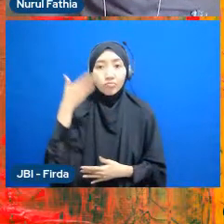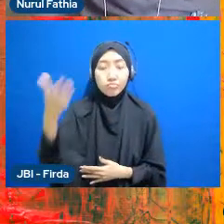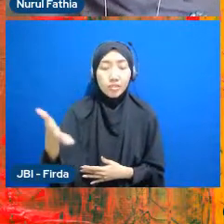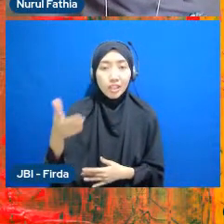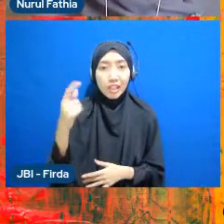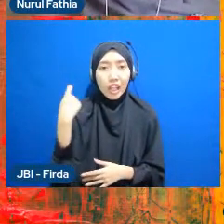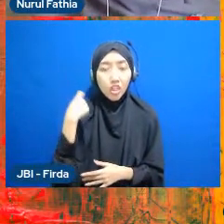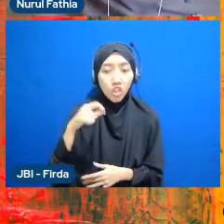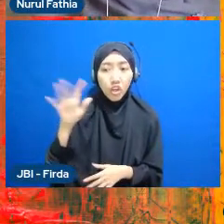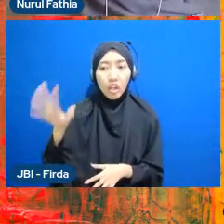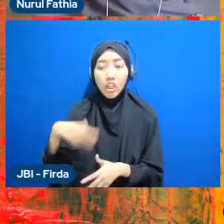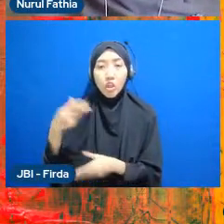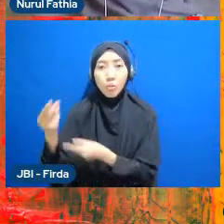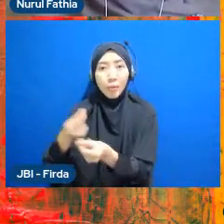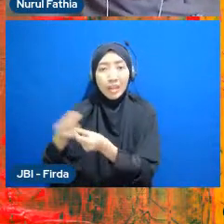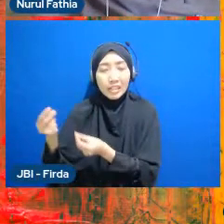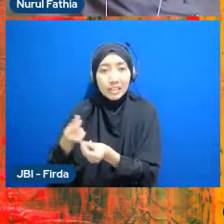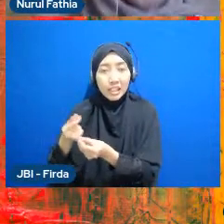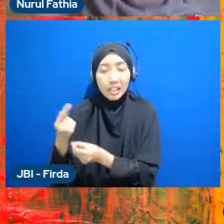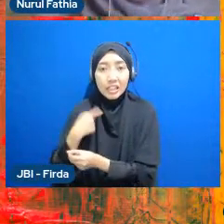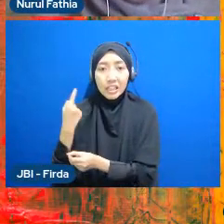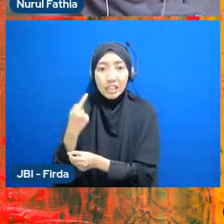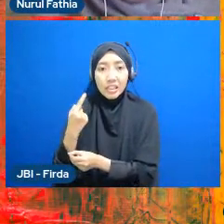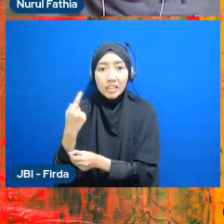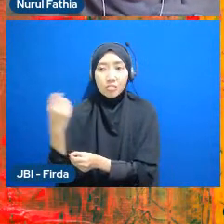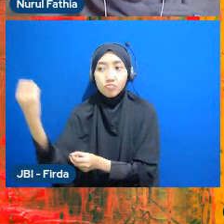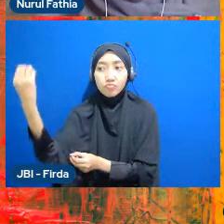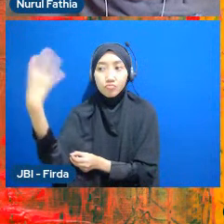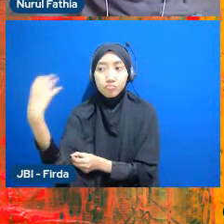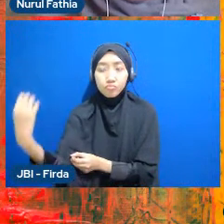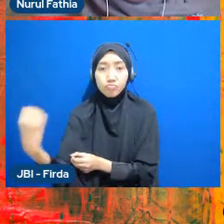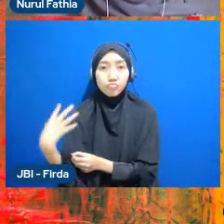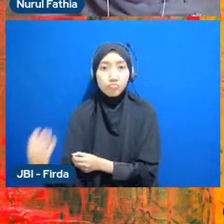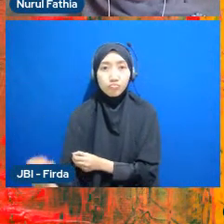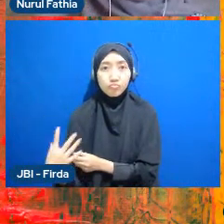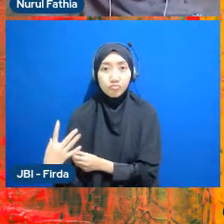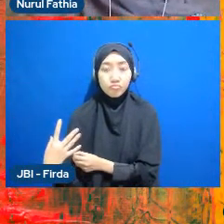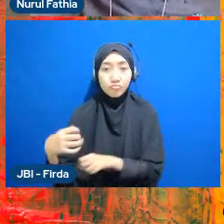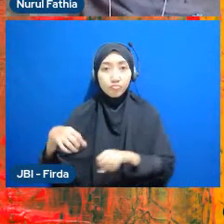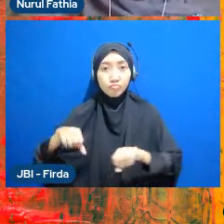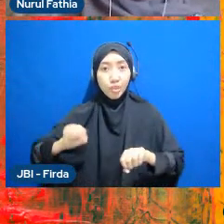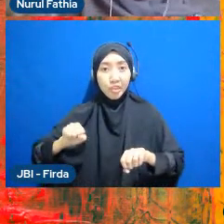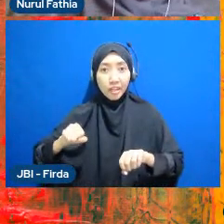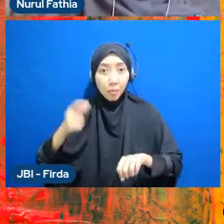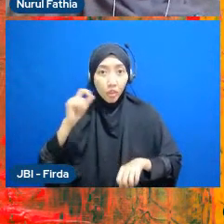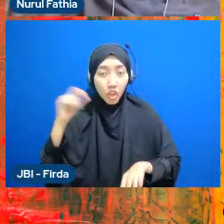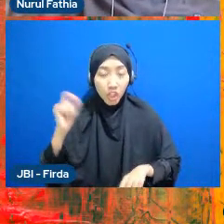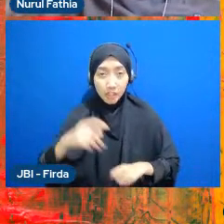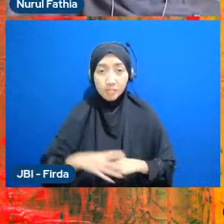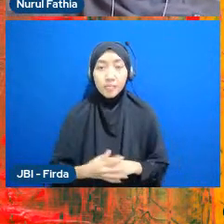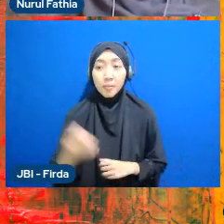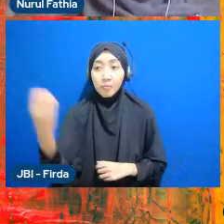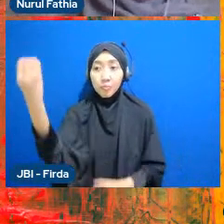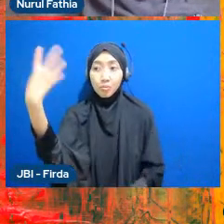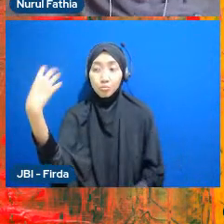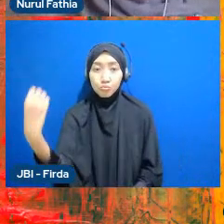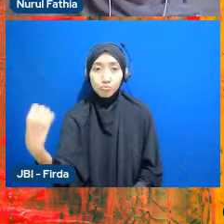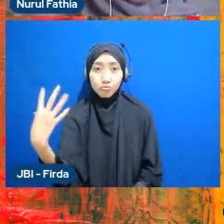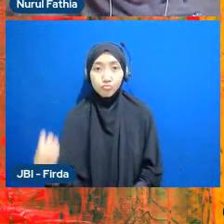atau kita kemana, kita akan melewati lampu lalu lintas. Nah, lampu lalu lintas itu adalah suatu